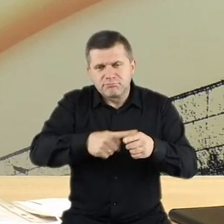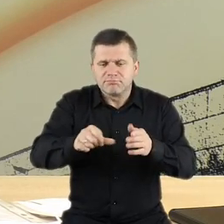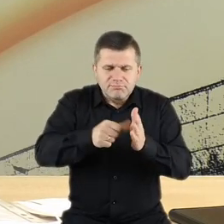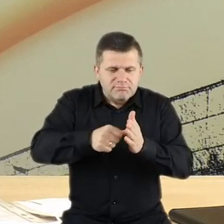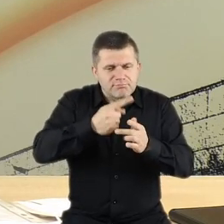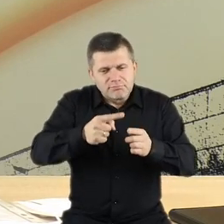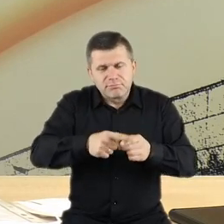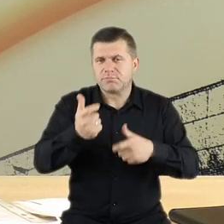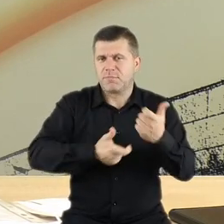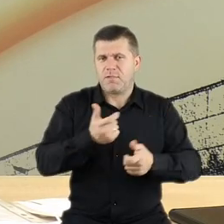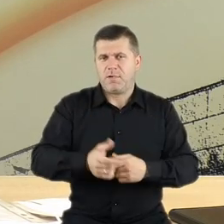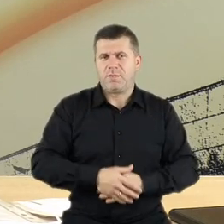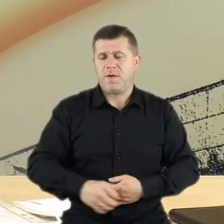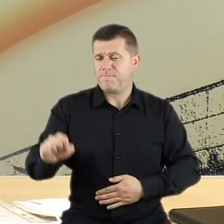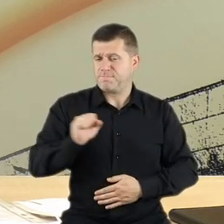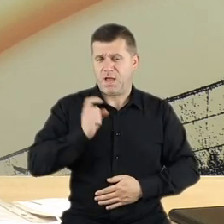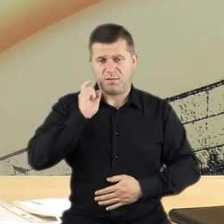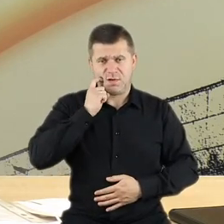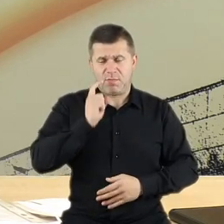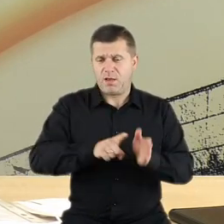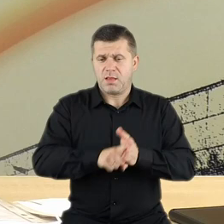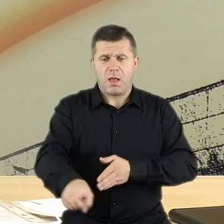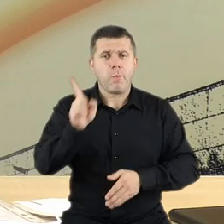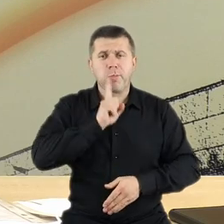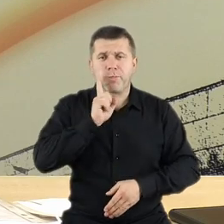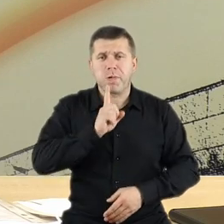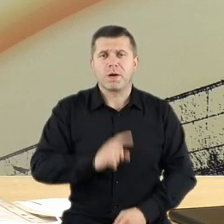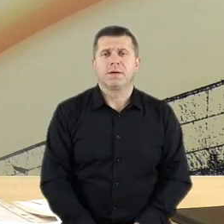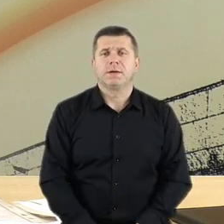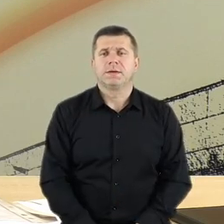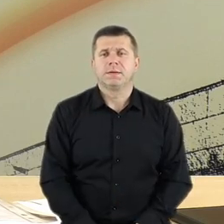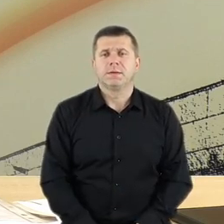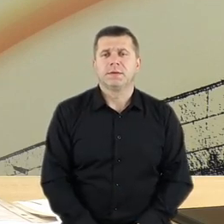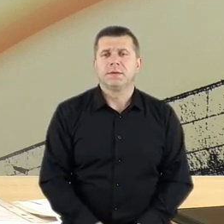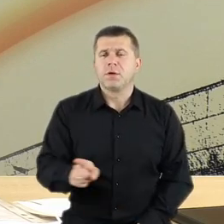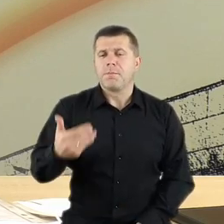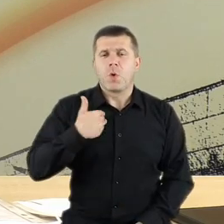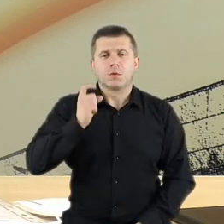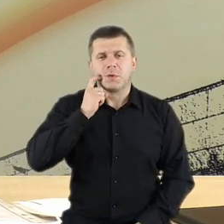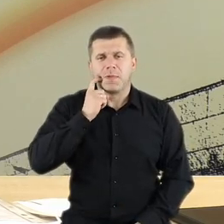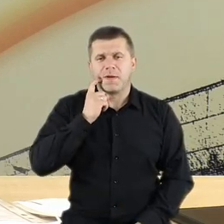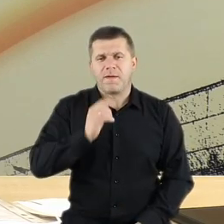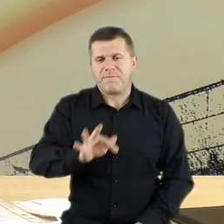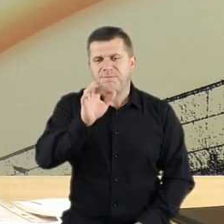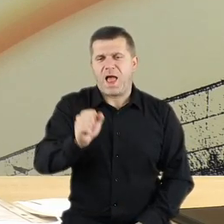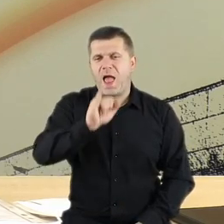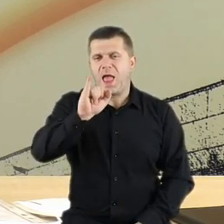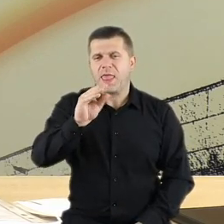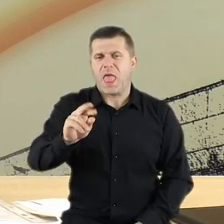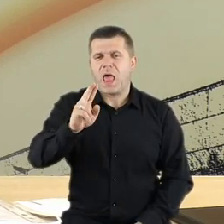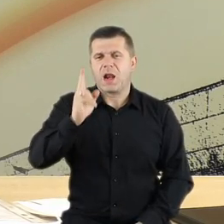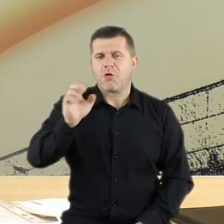nawet taka fajna zabawa ale to dla chłopców to była zabawa fire-kom Czy ktoś wie co to jest